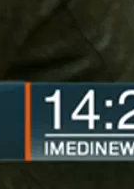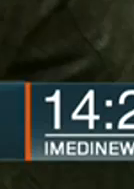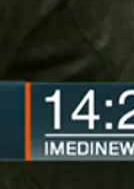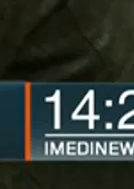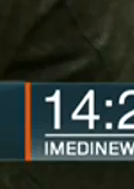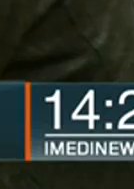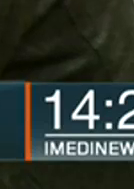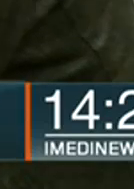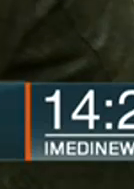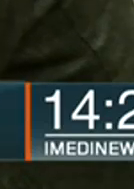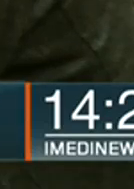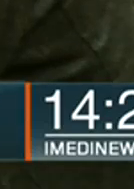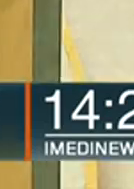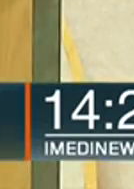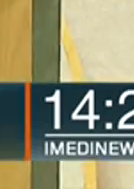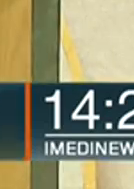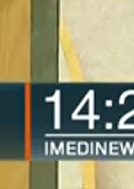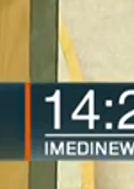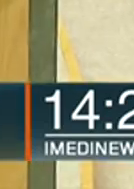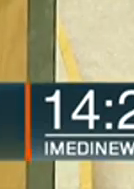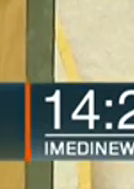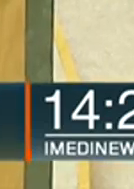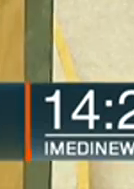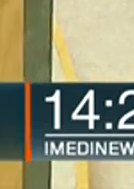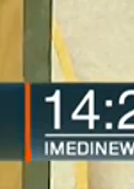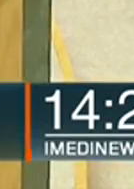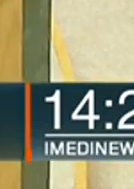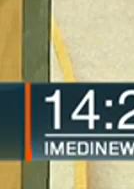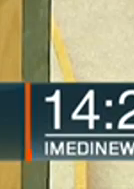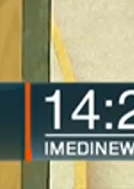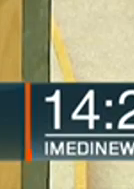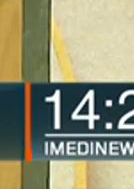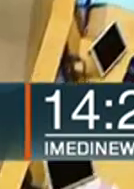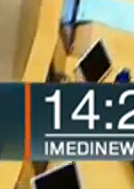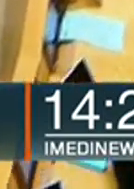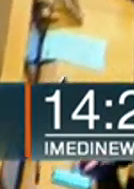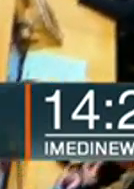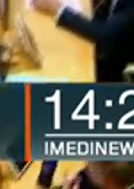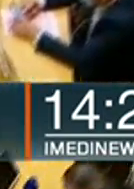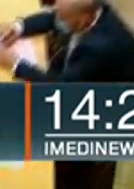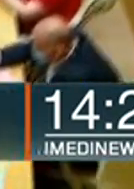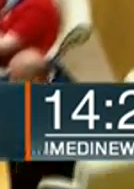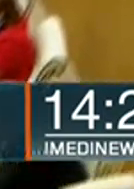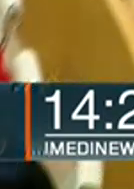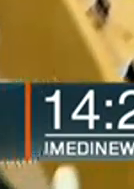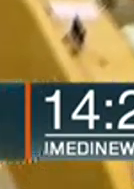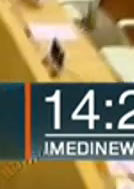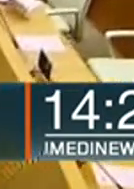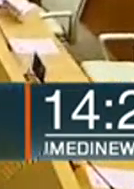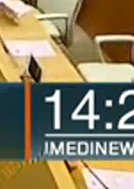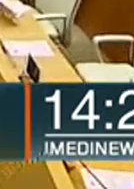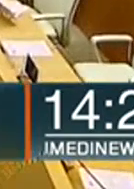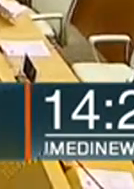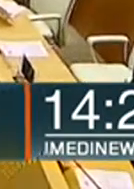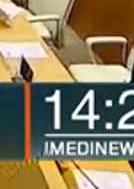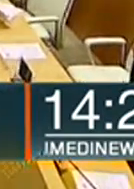ლარით. საზოგადოებრივი ტრანსპორტით, მეტროთი ან ტაქსით გადაადგილებისას პირბადის ტარება სავალდებულოა და თუ ეს წესი დაირღვევა, მგზავრიც და